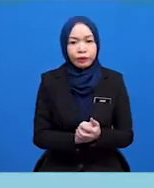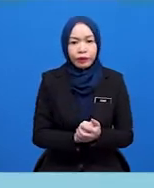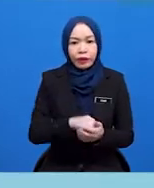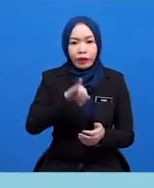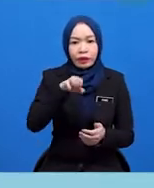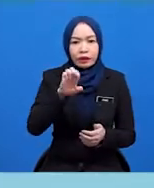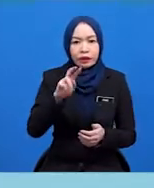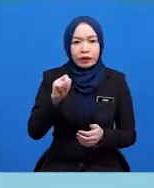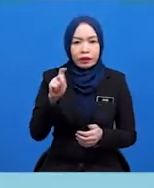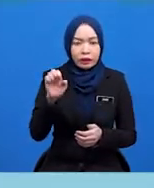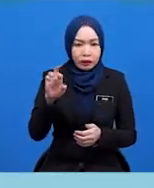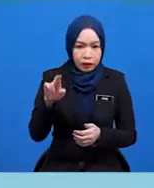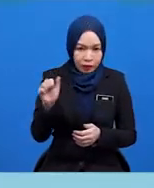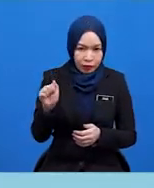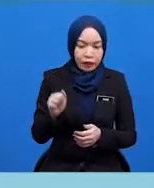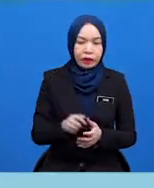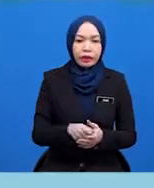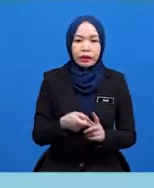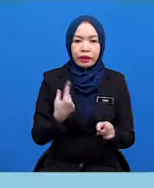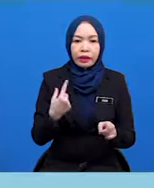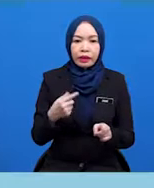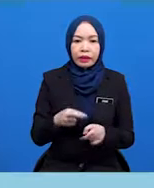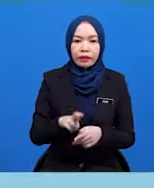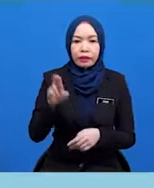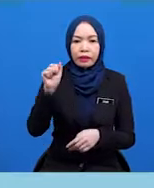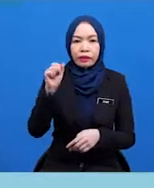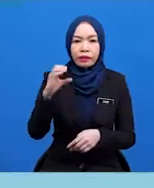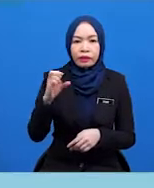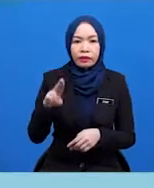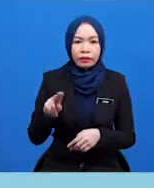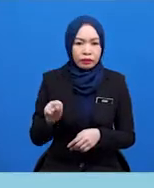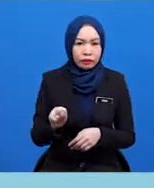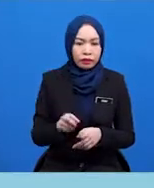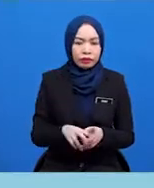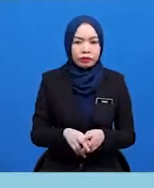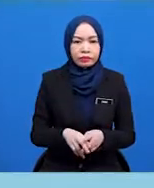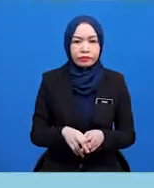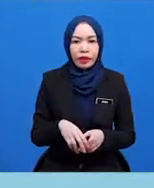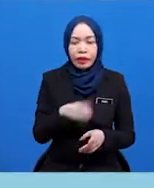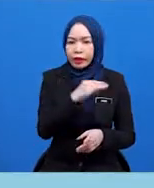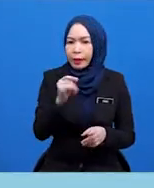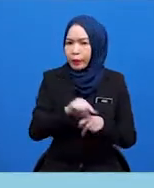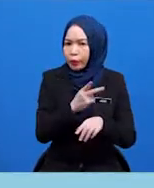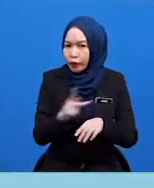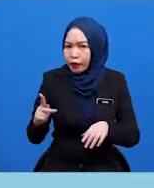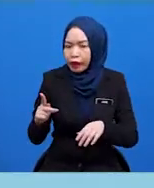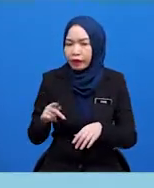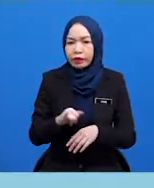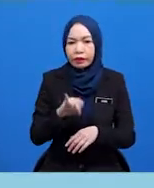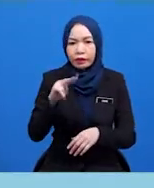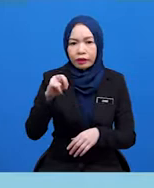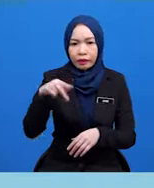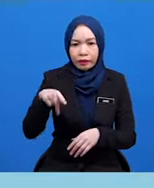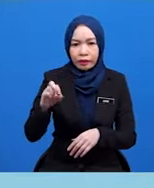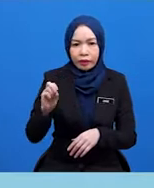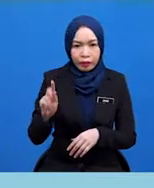serangga. Pertanian kebun kecil juga menggunakan input-input moden seperti penggunaan